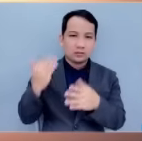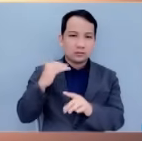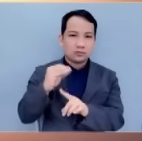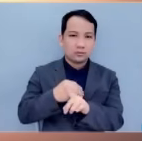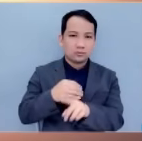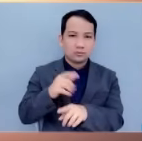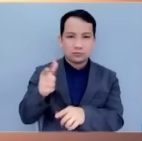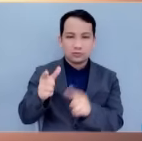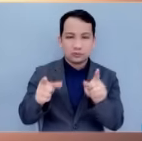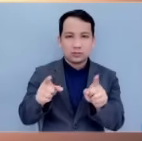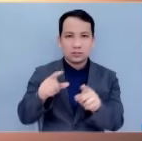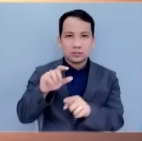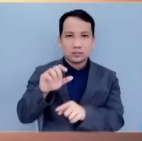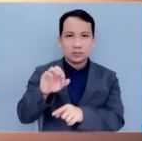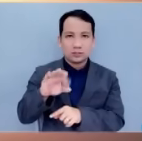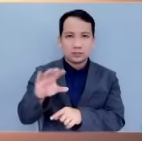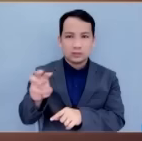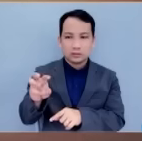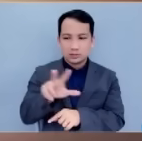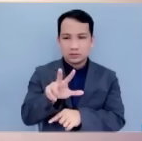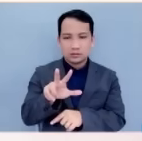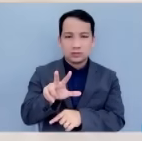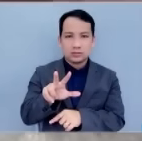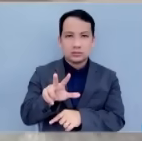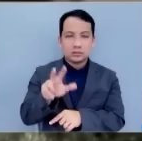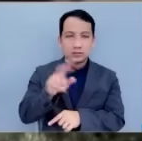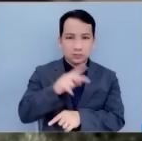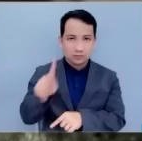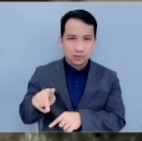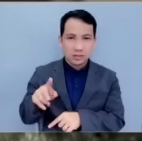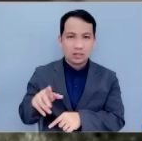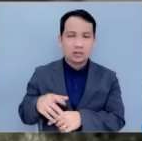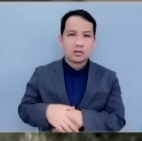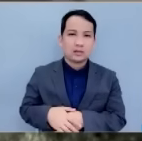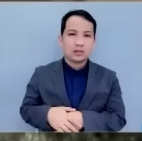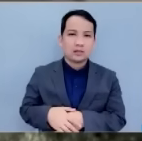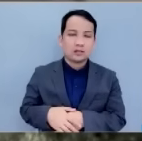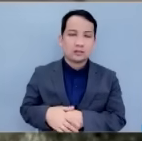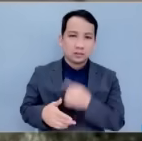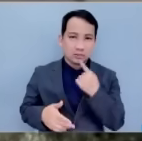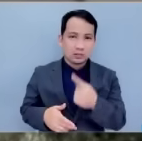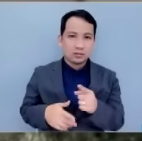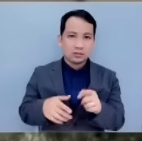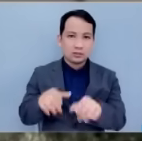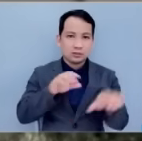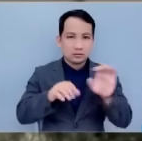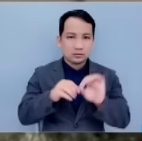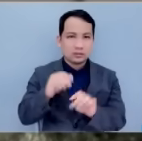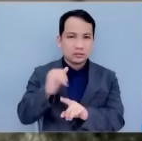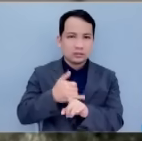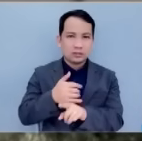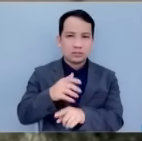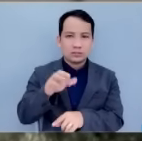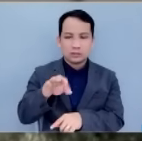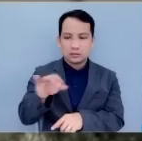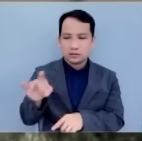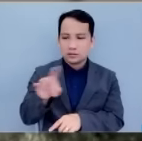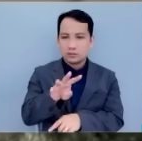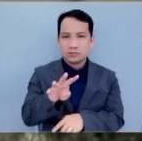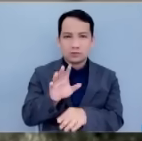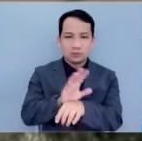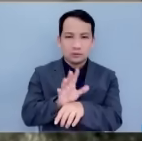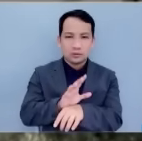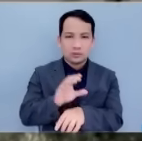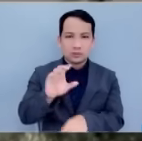21, 1963 sa Angeles, Pampanga. Nagsimula siyang makilala sa showbiz taong 1984 sa pelikulang